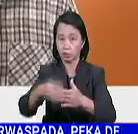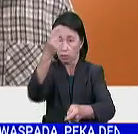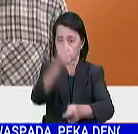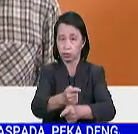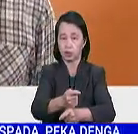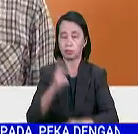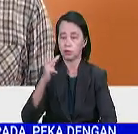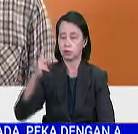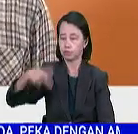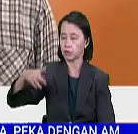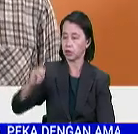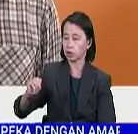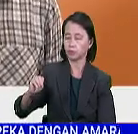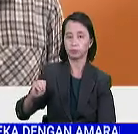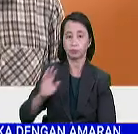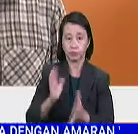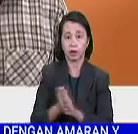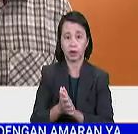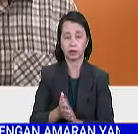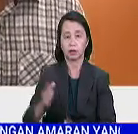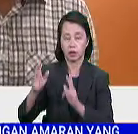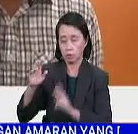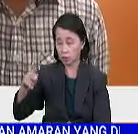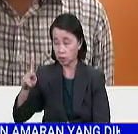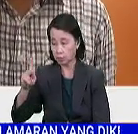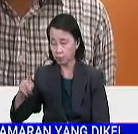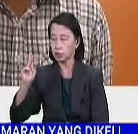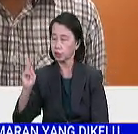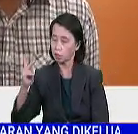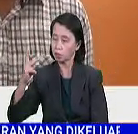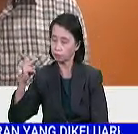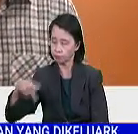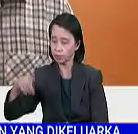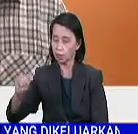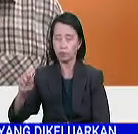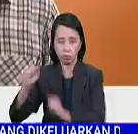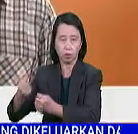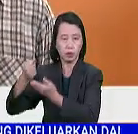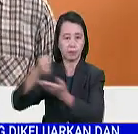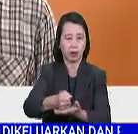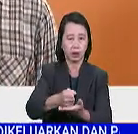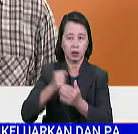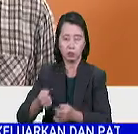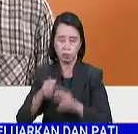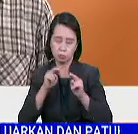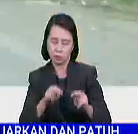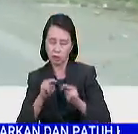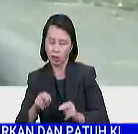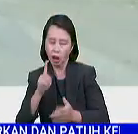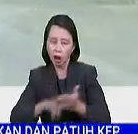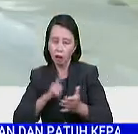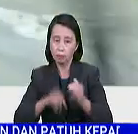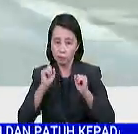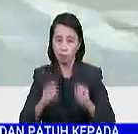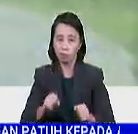pun ditetapkan oleh Kementerian supaya nanti pihak Kementerian akan dapat terus membantu melihat pekarangan yang boleh